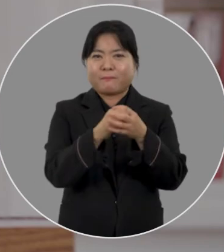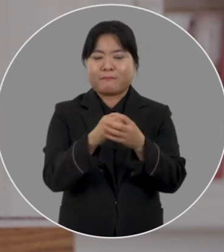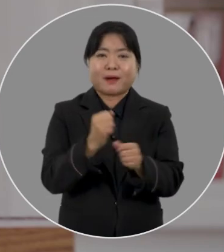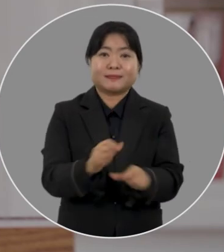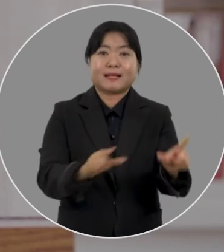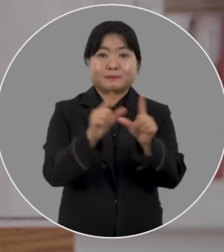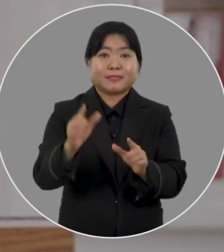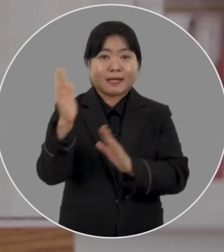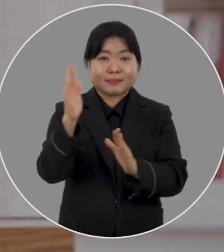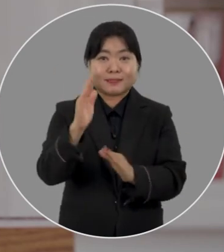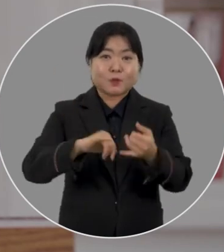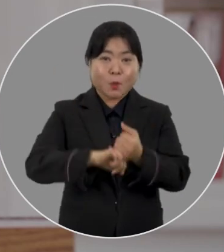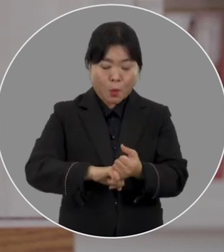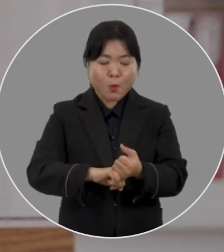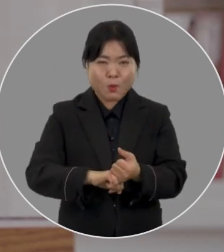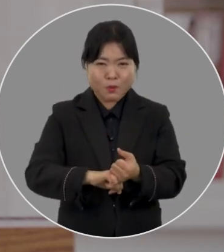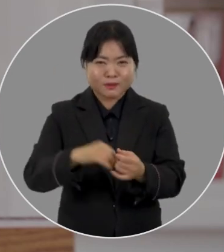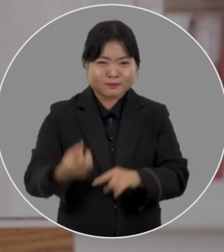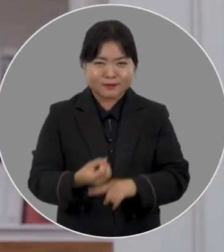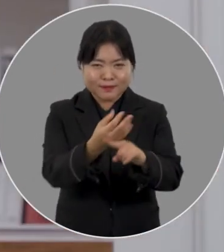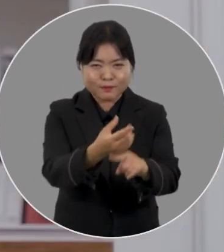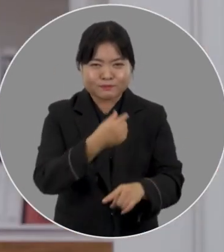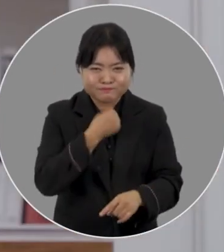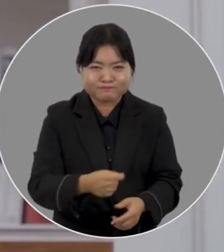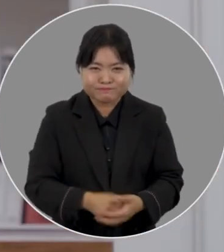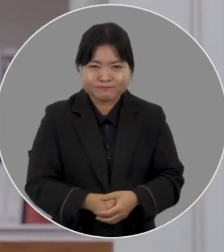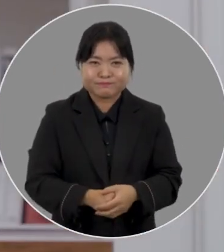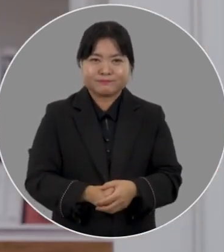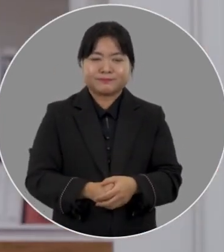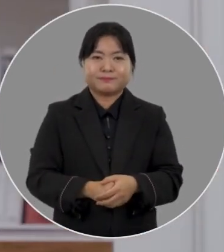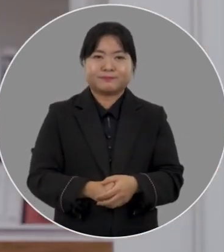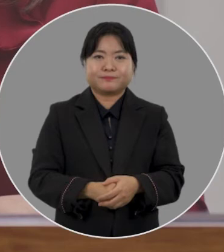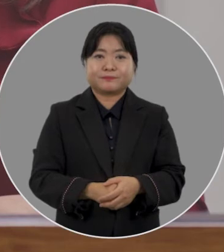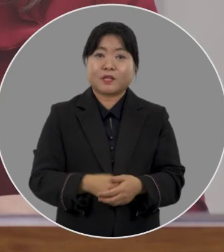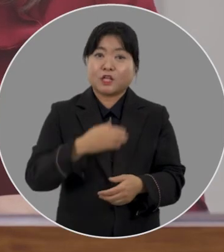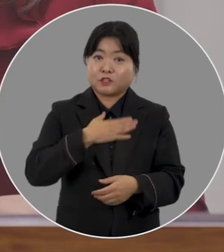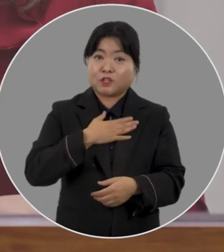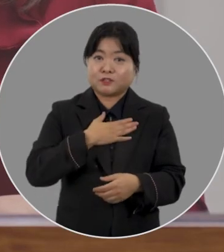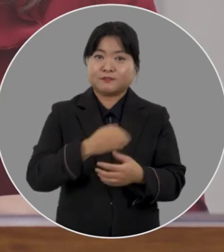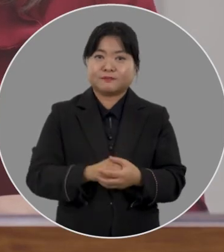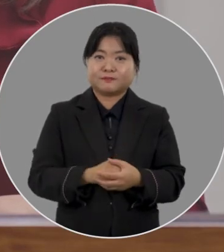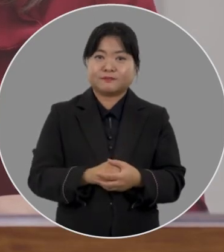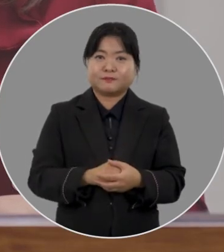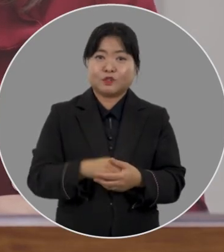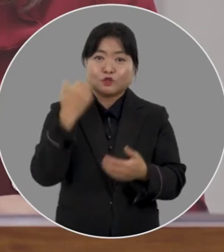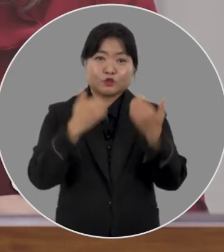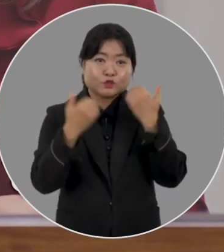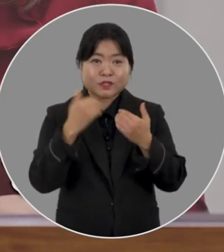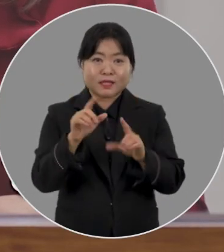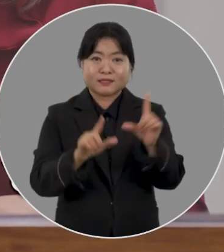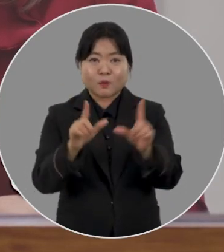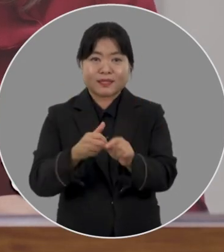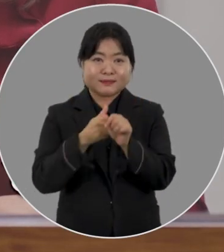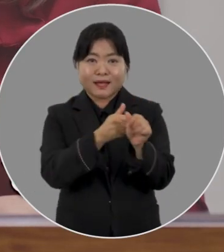삶을 학생들에게 꼭 전달하고 싶다. 네. 저는 누구나 상황에 따라서는